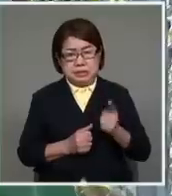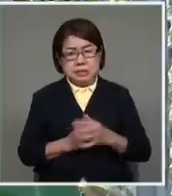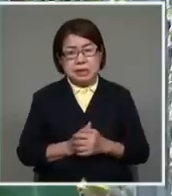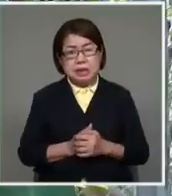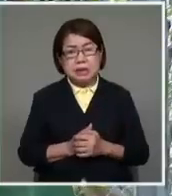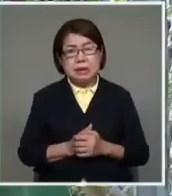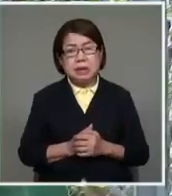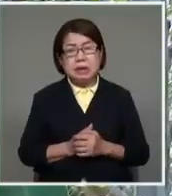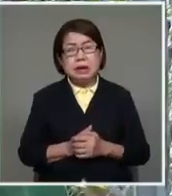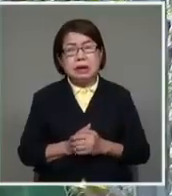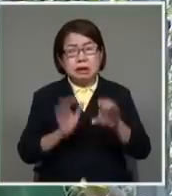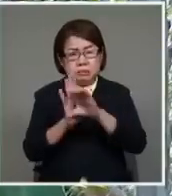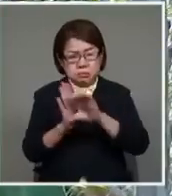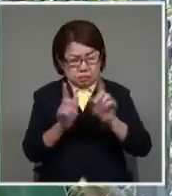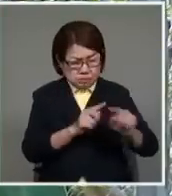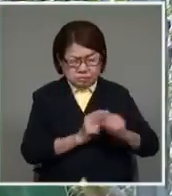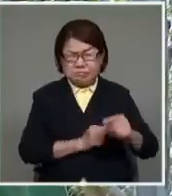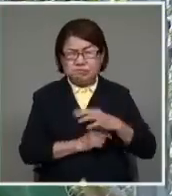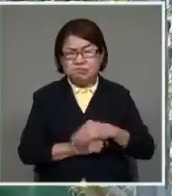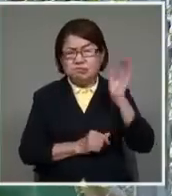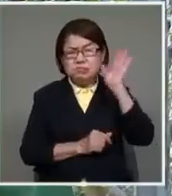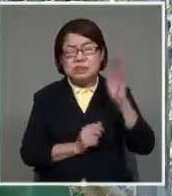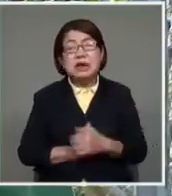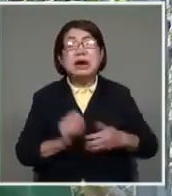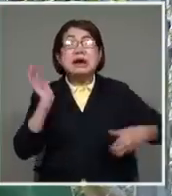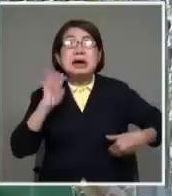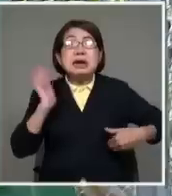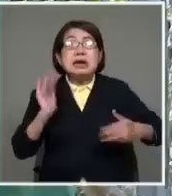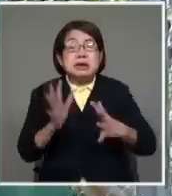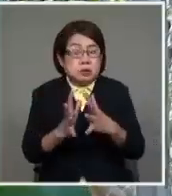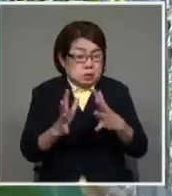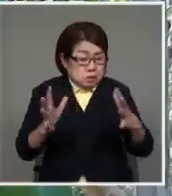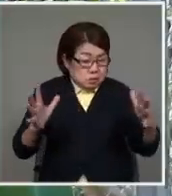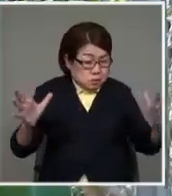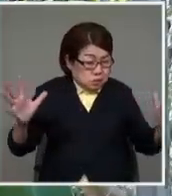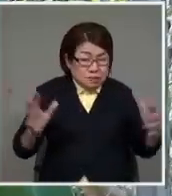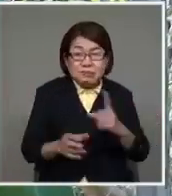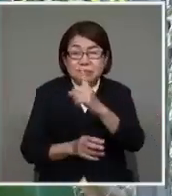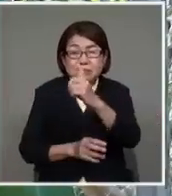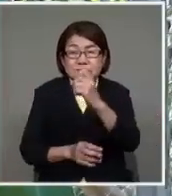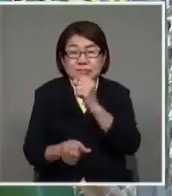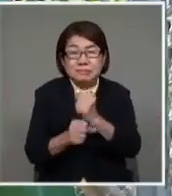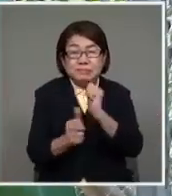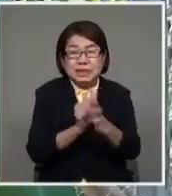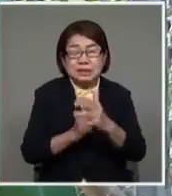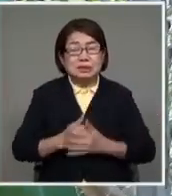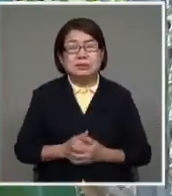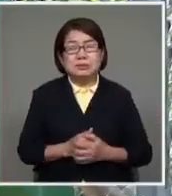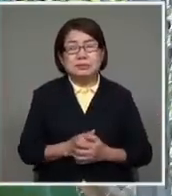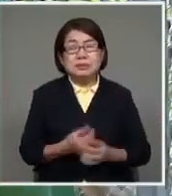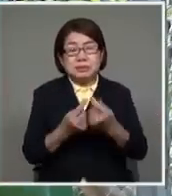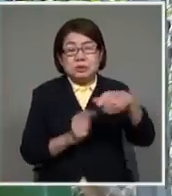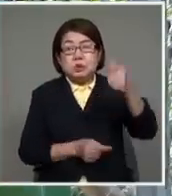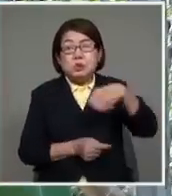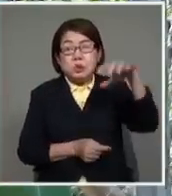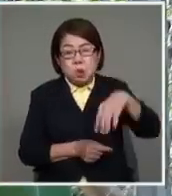ม่เชื่อครับมันเยอะเกินไปผมคิดว่าลิงนึงทำไม่ไหวแล้วก็ไม่ทันด้วยนะฮะองค์กรบาง